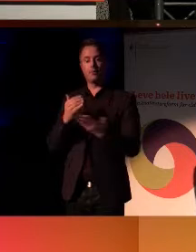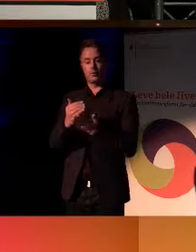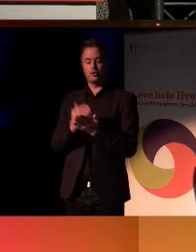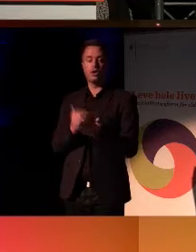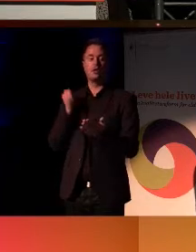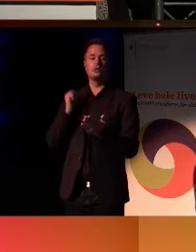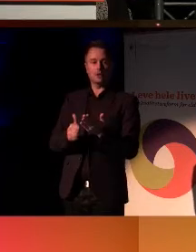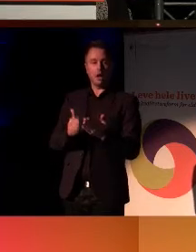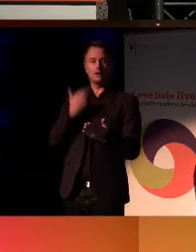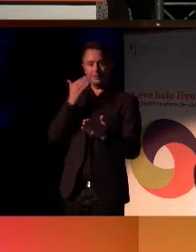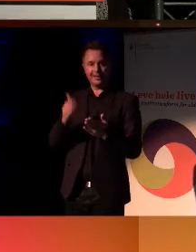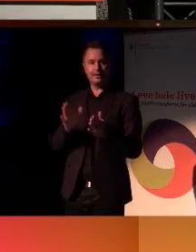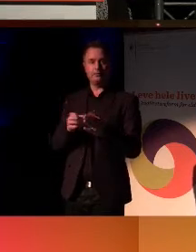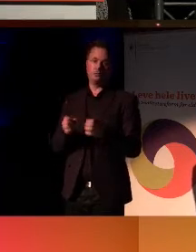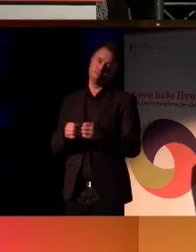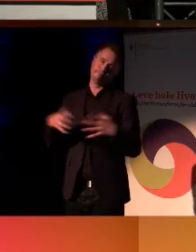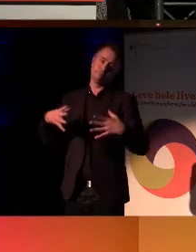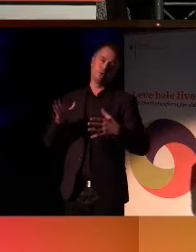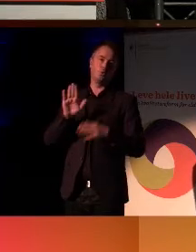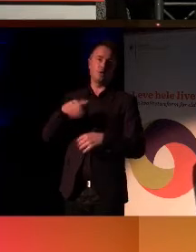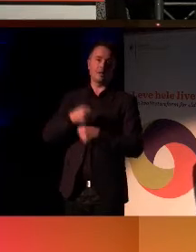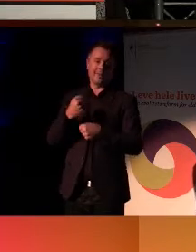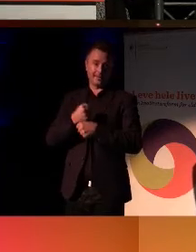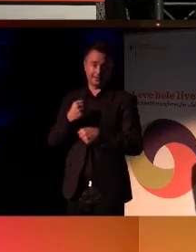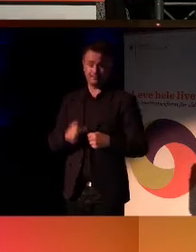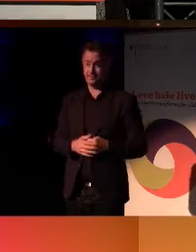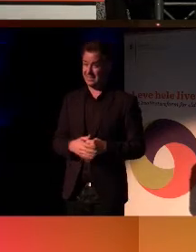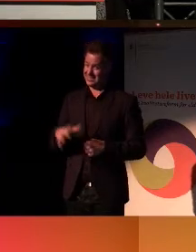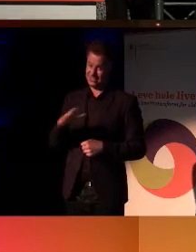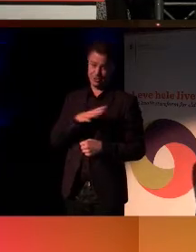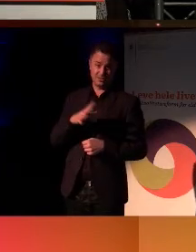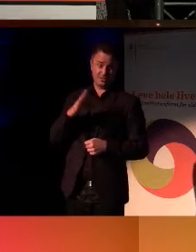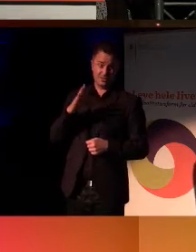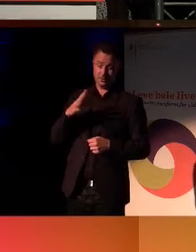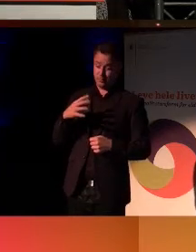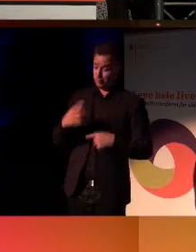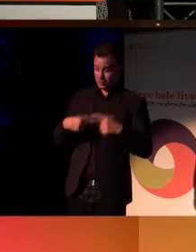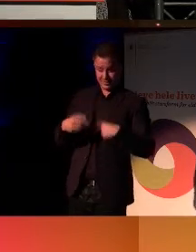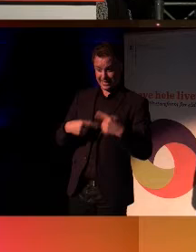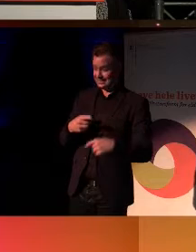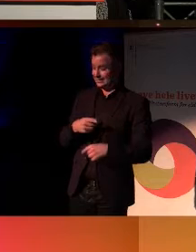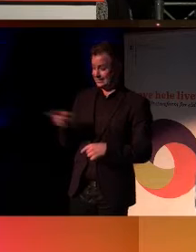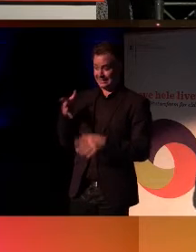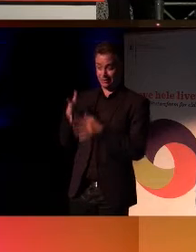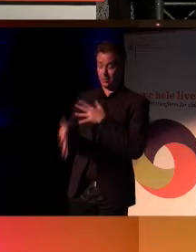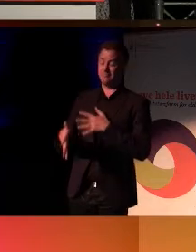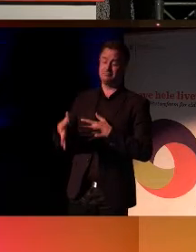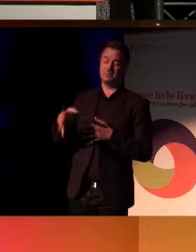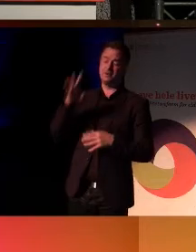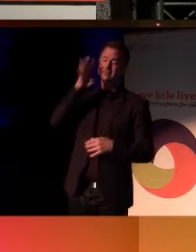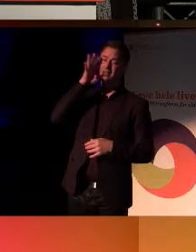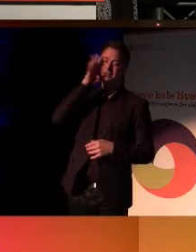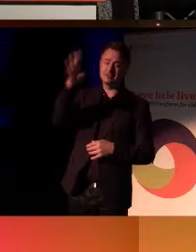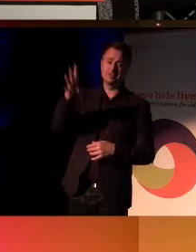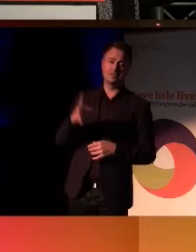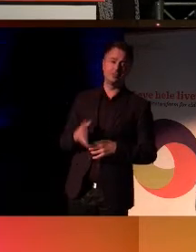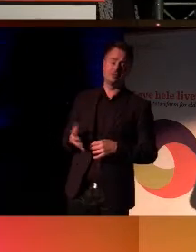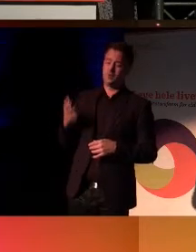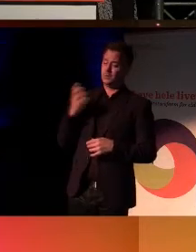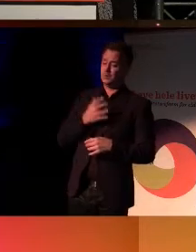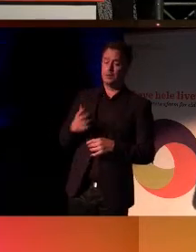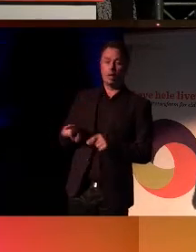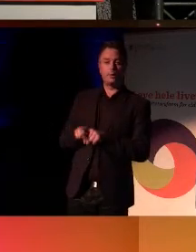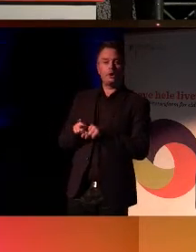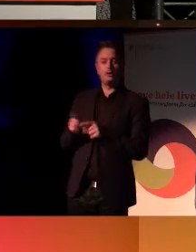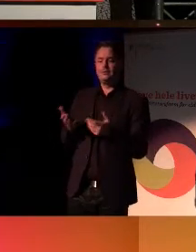skal utarbeides. Jeg synes det en helt fantastisk prosess de gikk igjennom, og det viser at det ikke størrelsen på